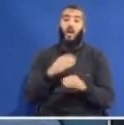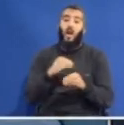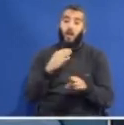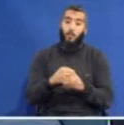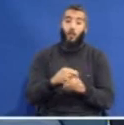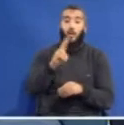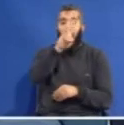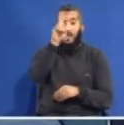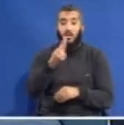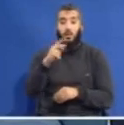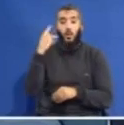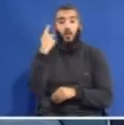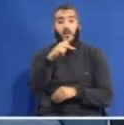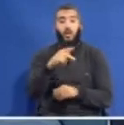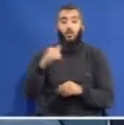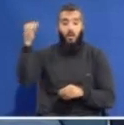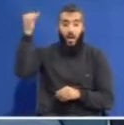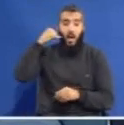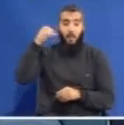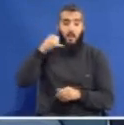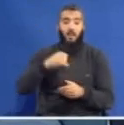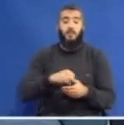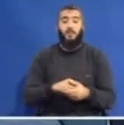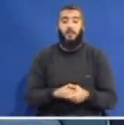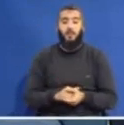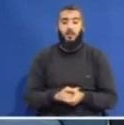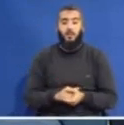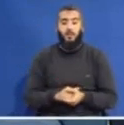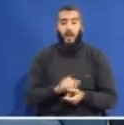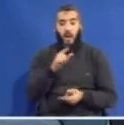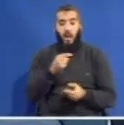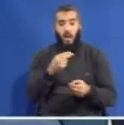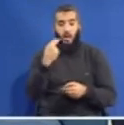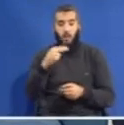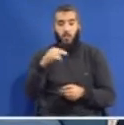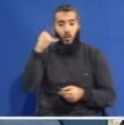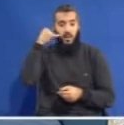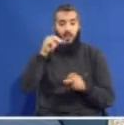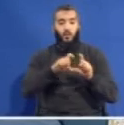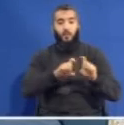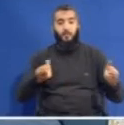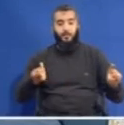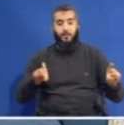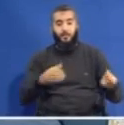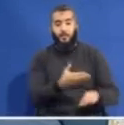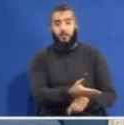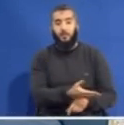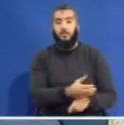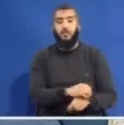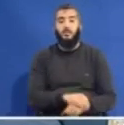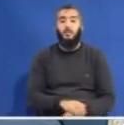الفضاء المباشر واليومي والخدمات على قناة القرآن الكريم من